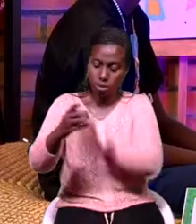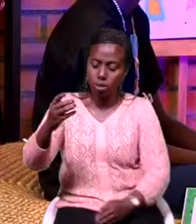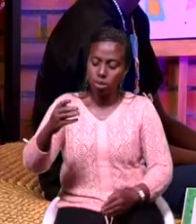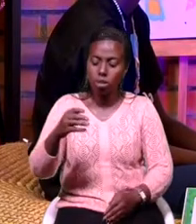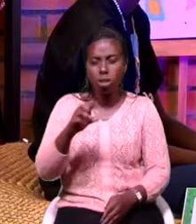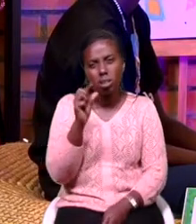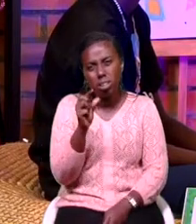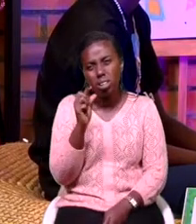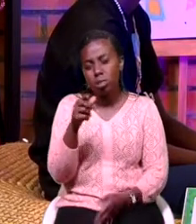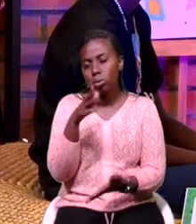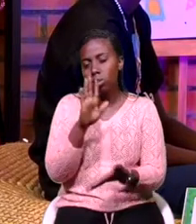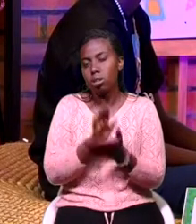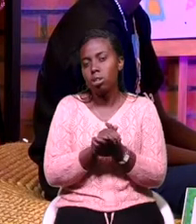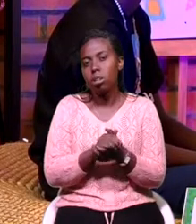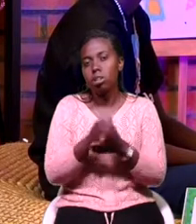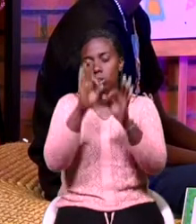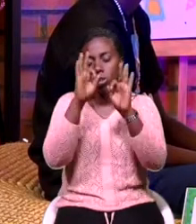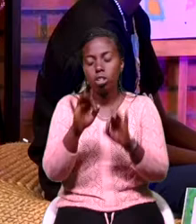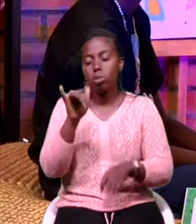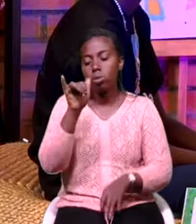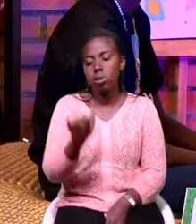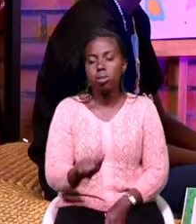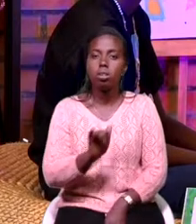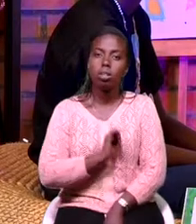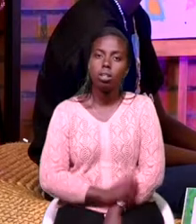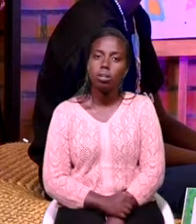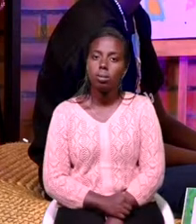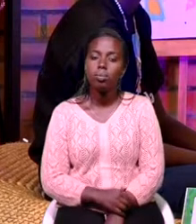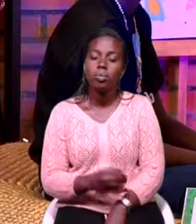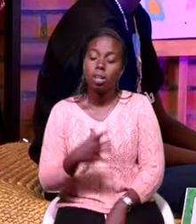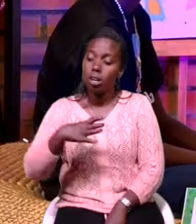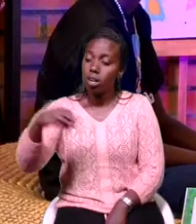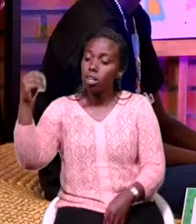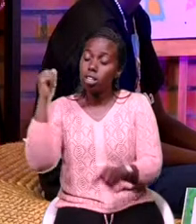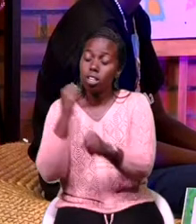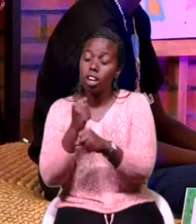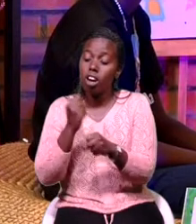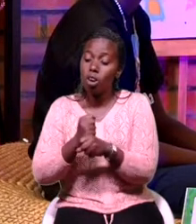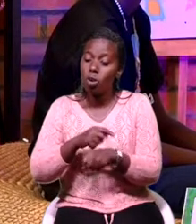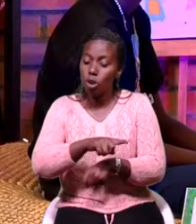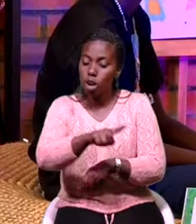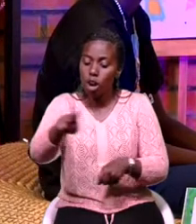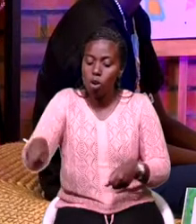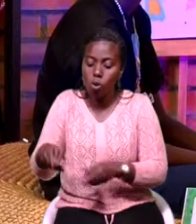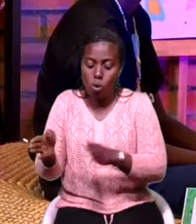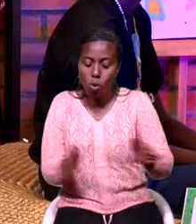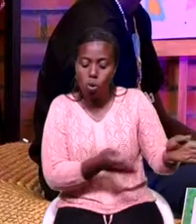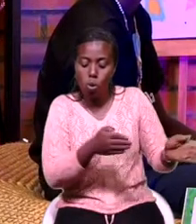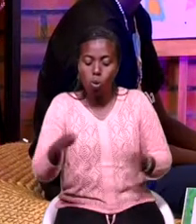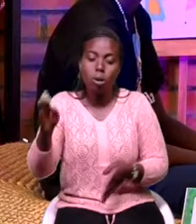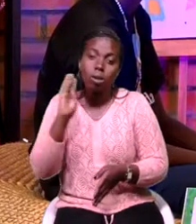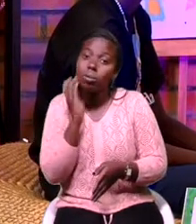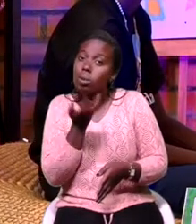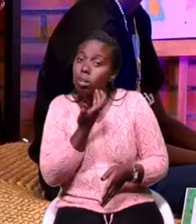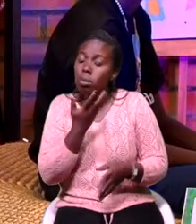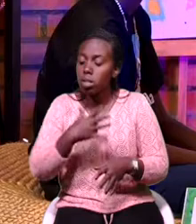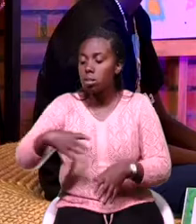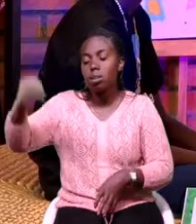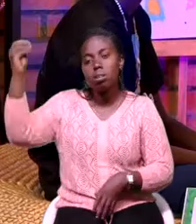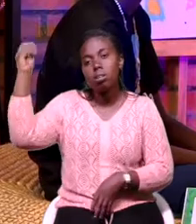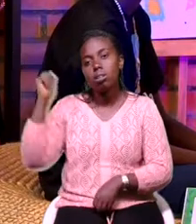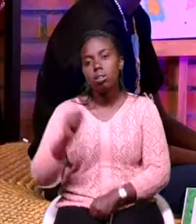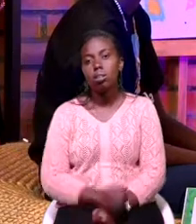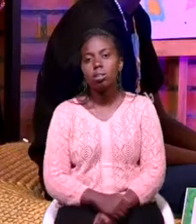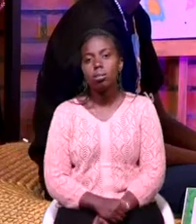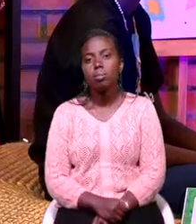cyane aricyo kintu gisigaye aragenda yikorera ubwato arangije arigendera